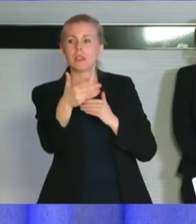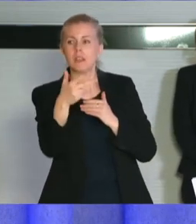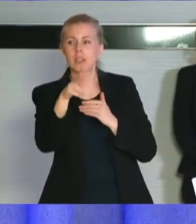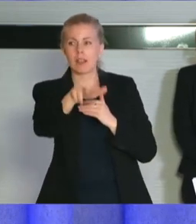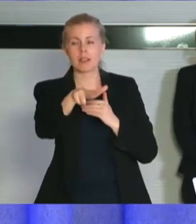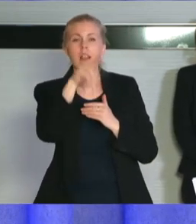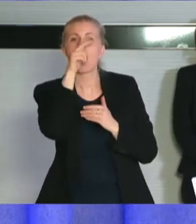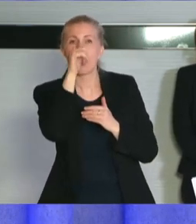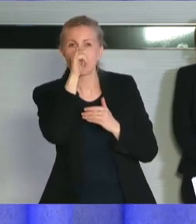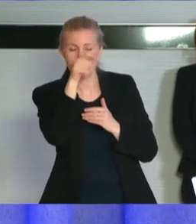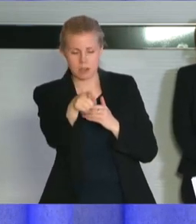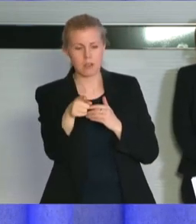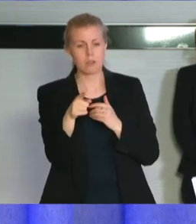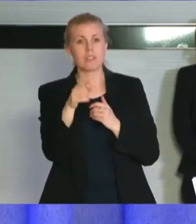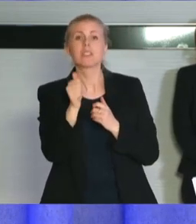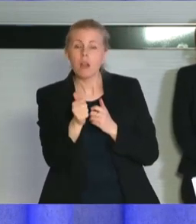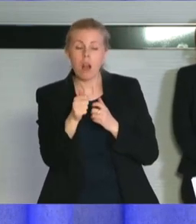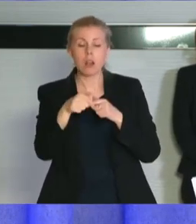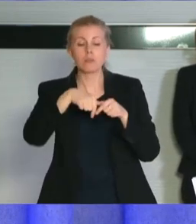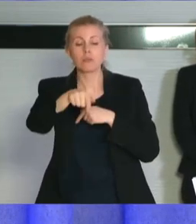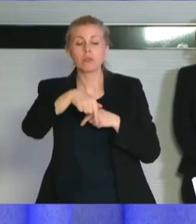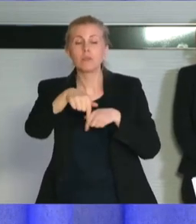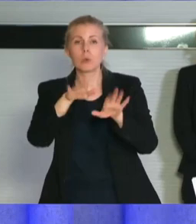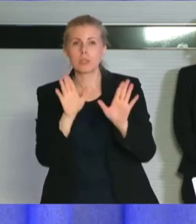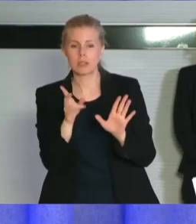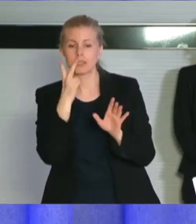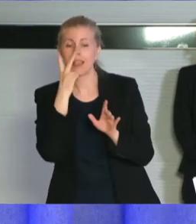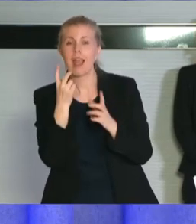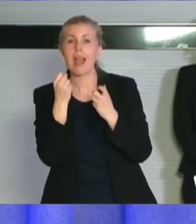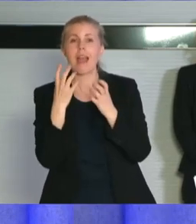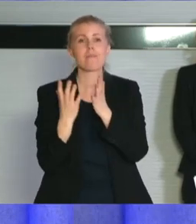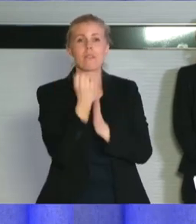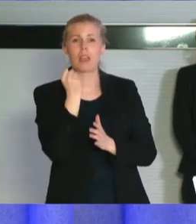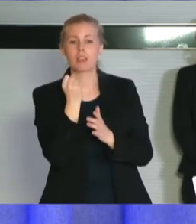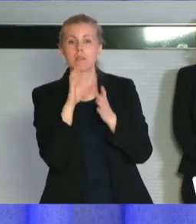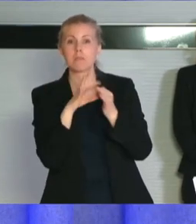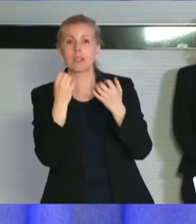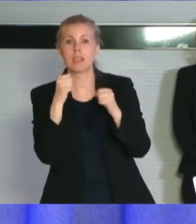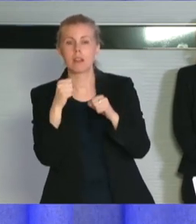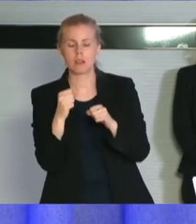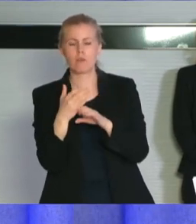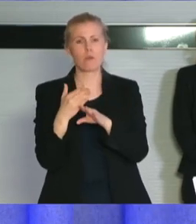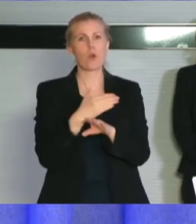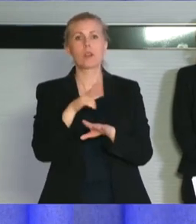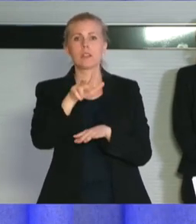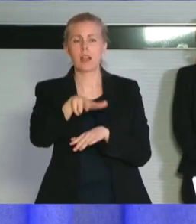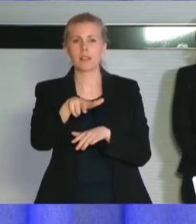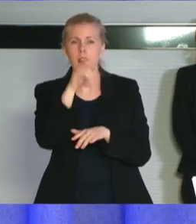påskeuken kommer til å foreta en ny vurdering av effekten av disse tiltakene og komme tilbake igjen der før 13. april